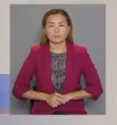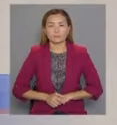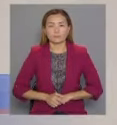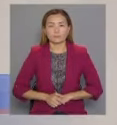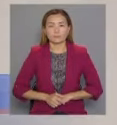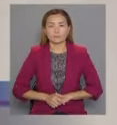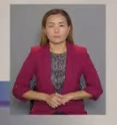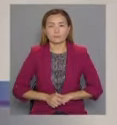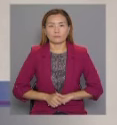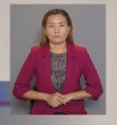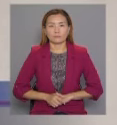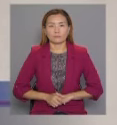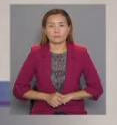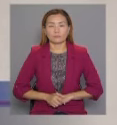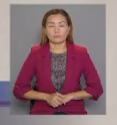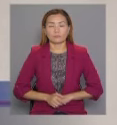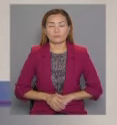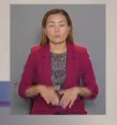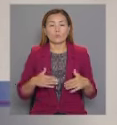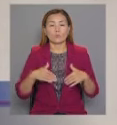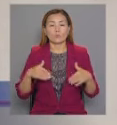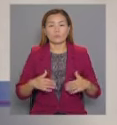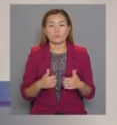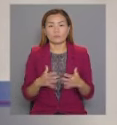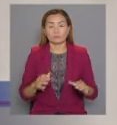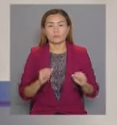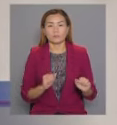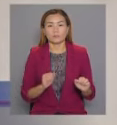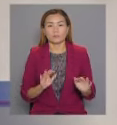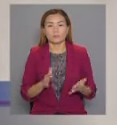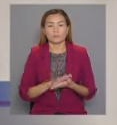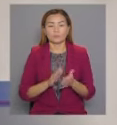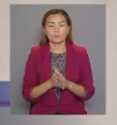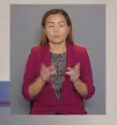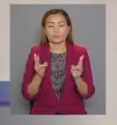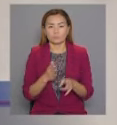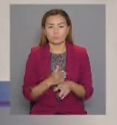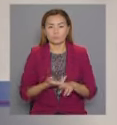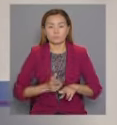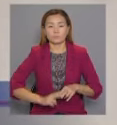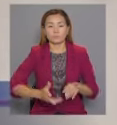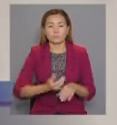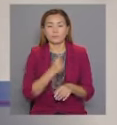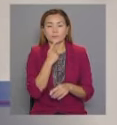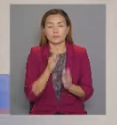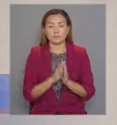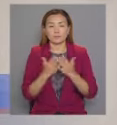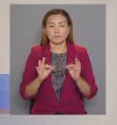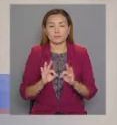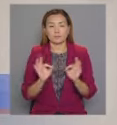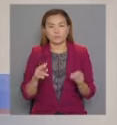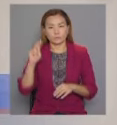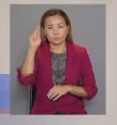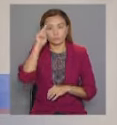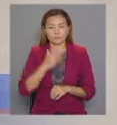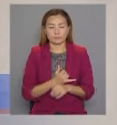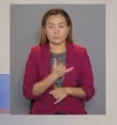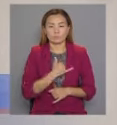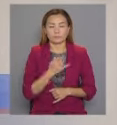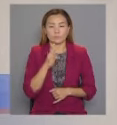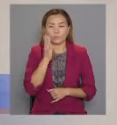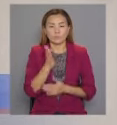для меня очень важный день. Окончила колледж по специальности защиты в чрезвычайных ситуациях и получила красный диплом с отличием. Лично для меня 4